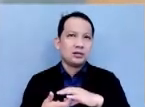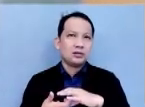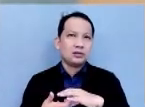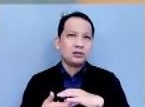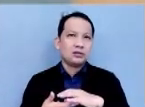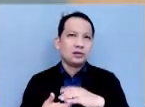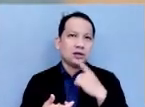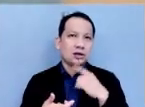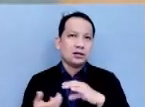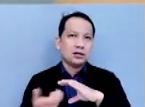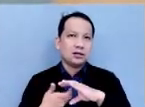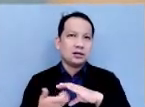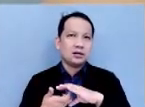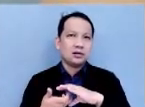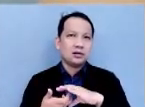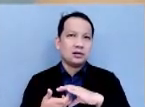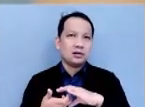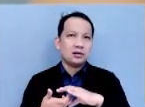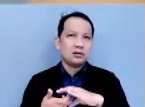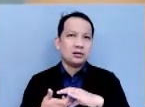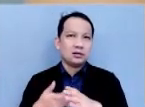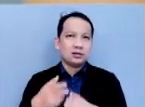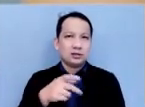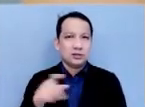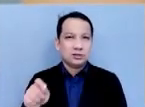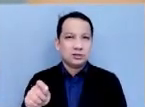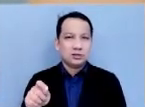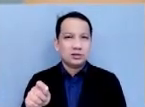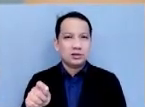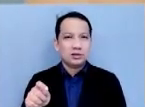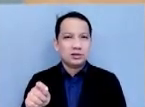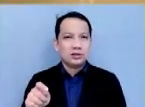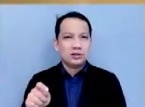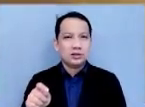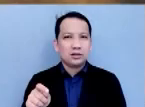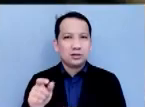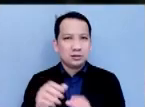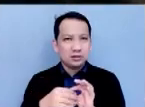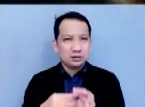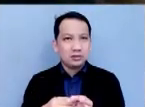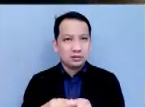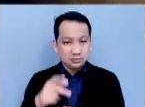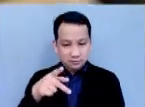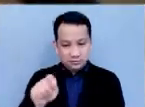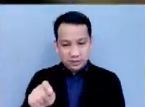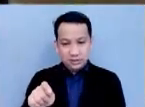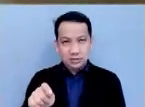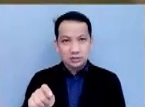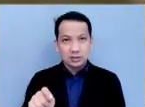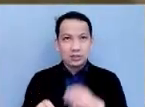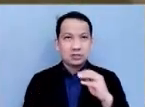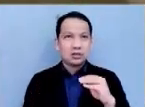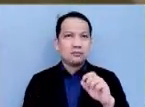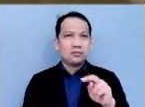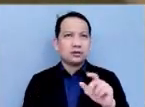na pipi ng Magnolia Hot Shots. Okay. Physical therapist ng Magnolia Hot Shots. Okay.